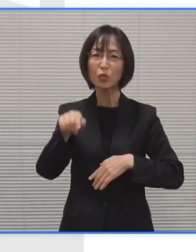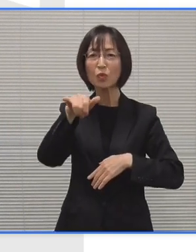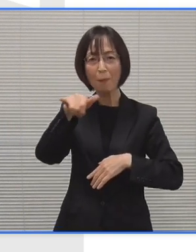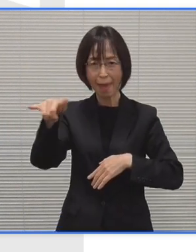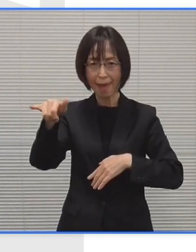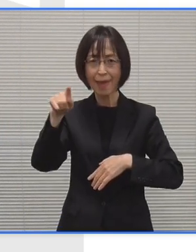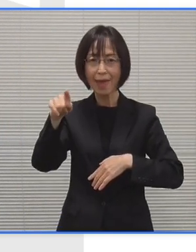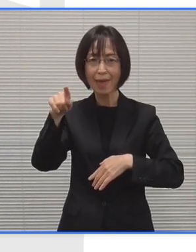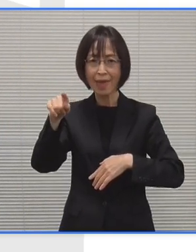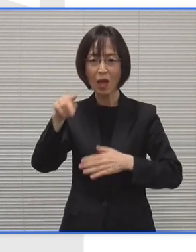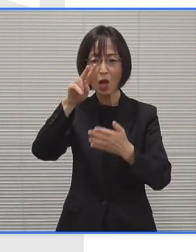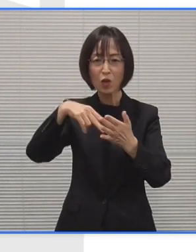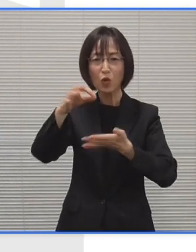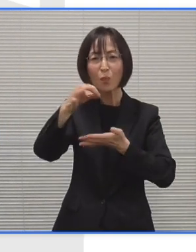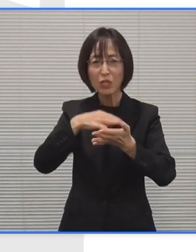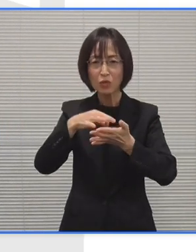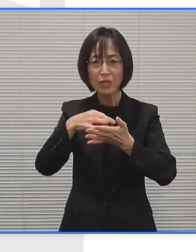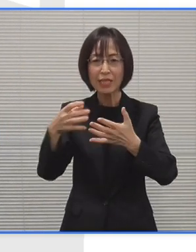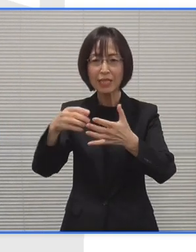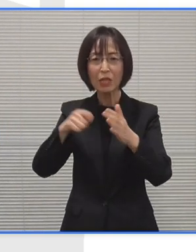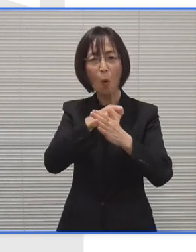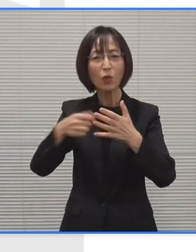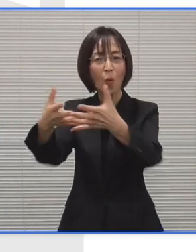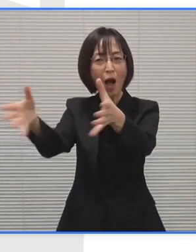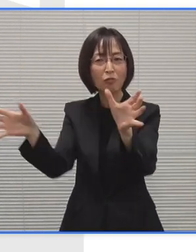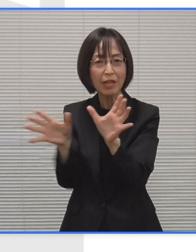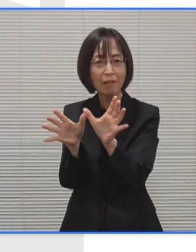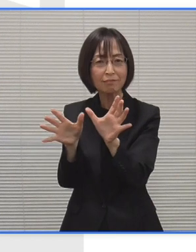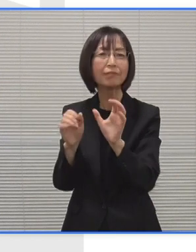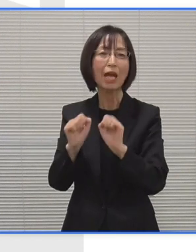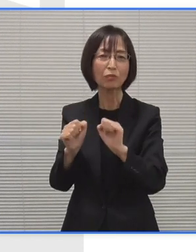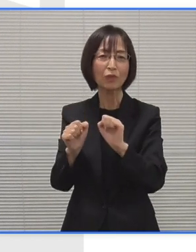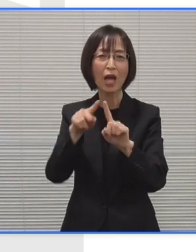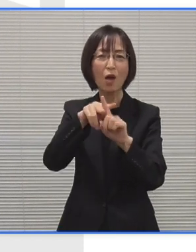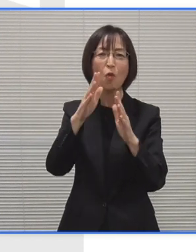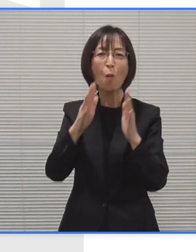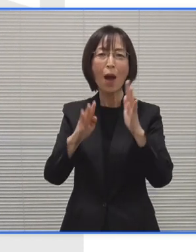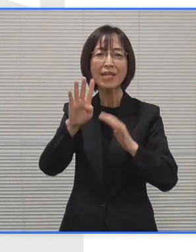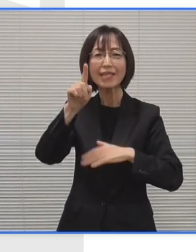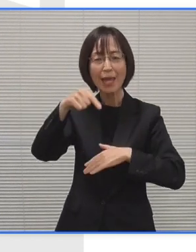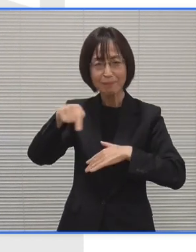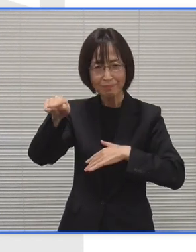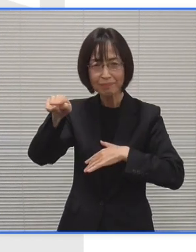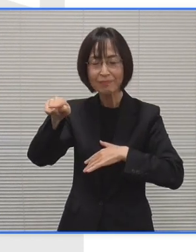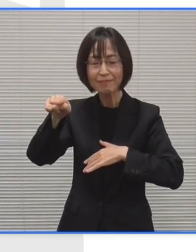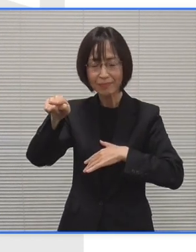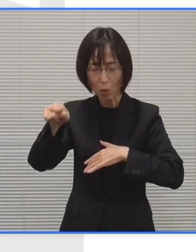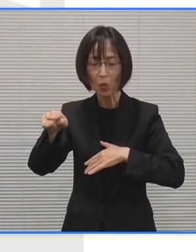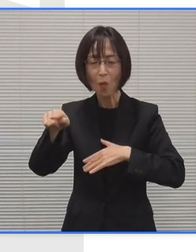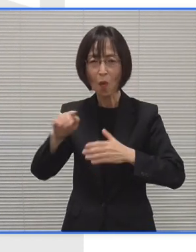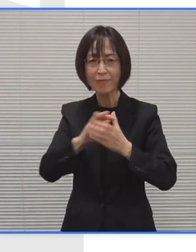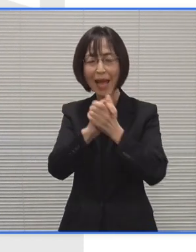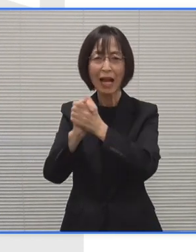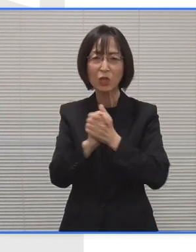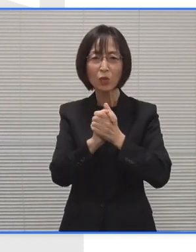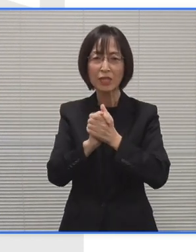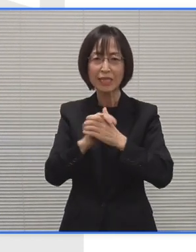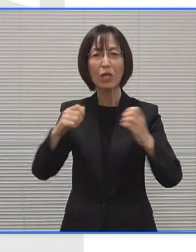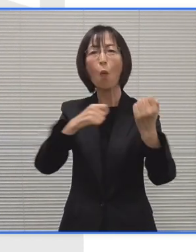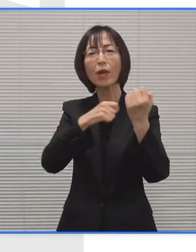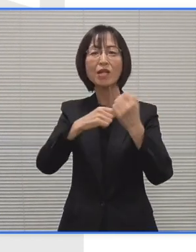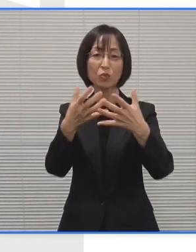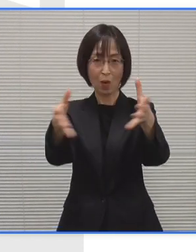読響がいらっしゃいます。また小馬健とその仲間たちオーケストラということで、いつも非常にお世話になっ